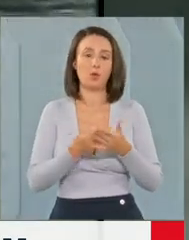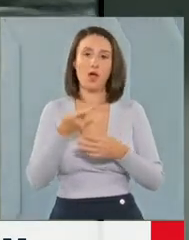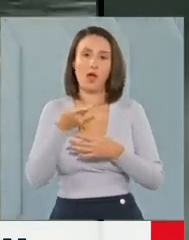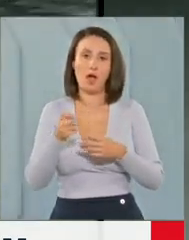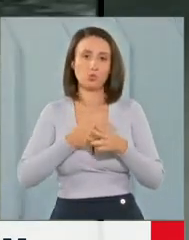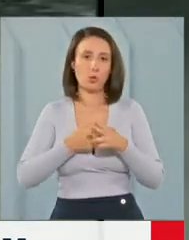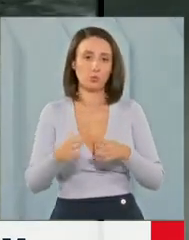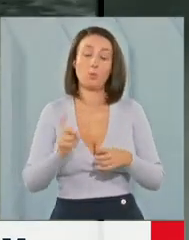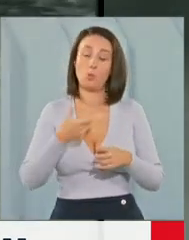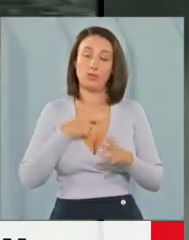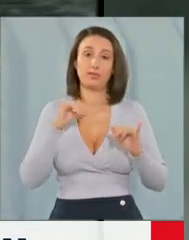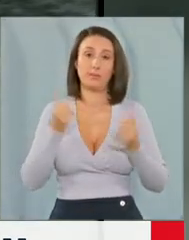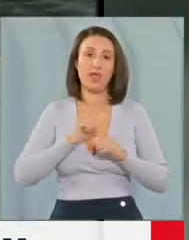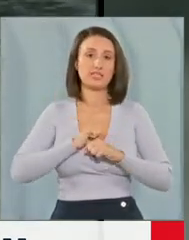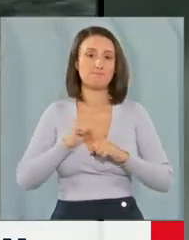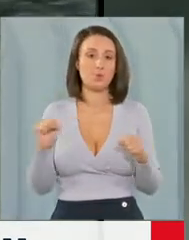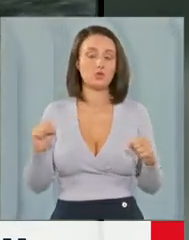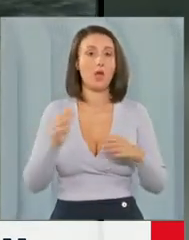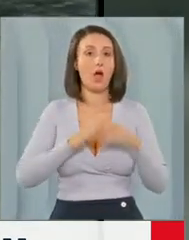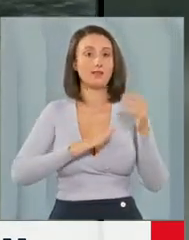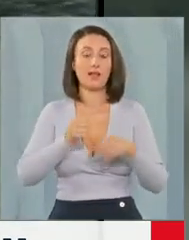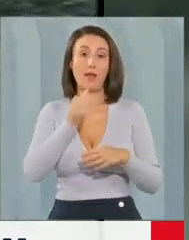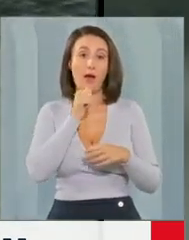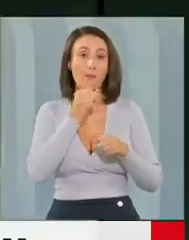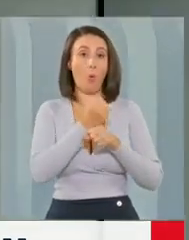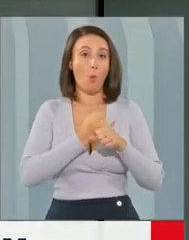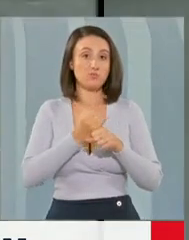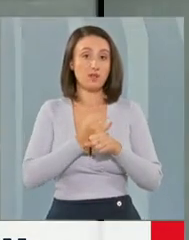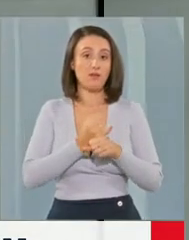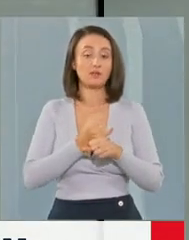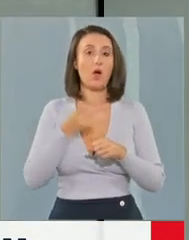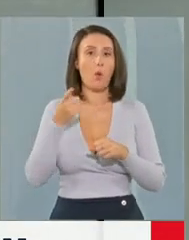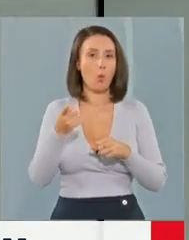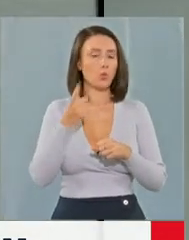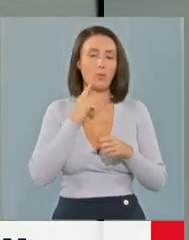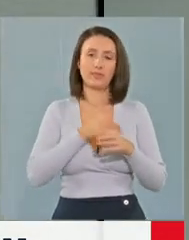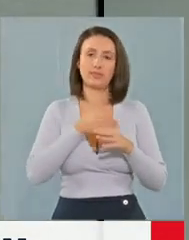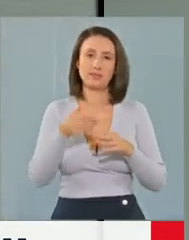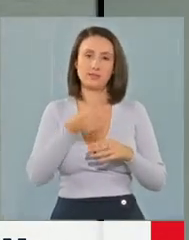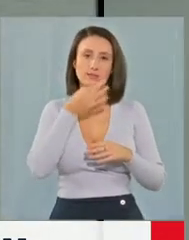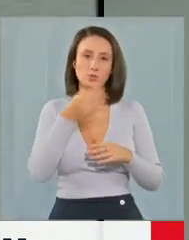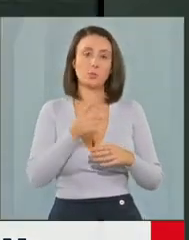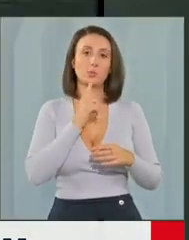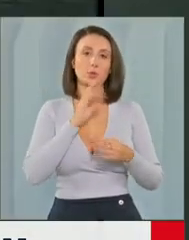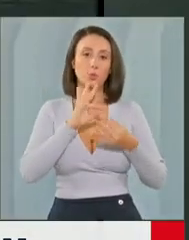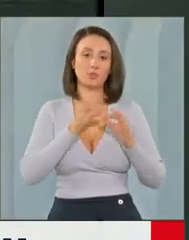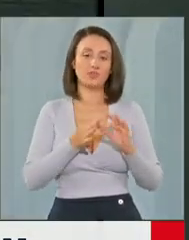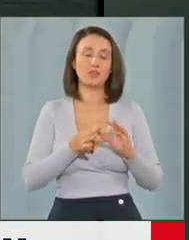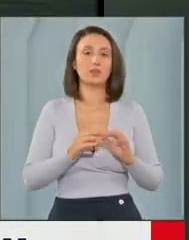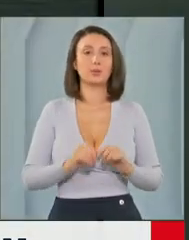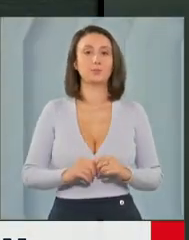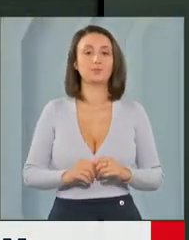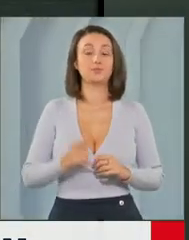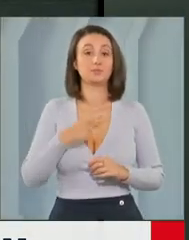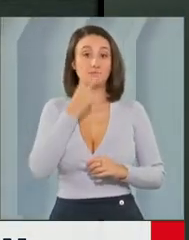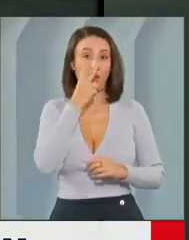gazul natural poate produce explozii. Calitatea apei este monitorizată în zonă. Kremlinul nu a întârziat cu reacția. Purtătorul de cuvânt, Dmitri Peskov,